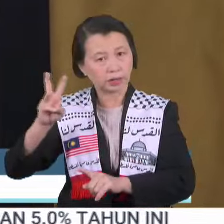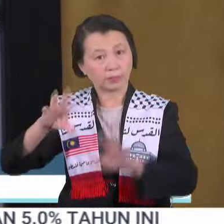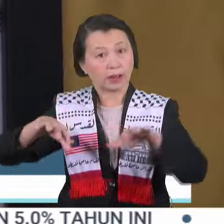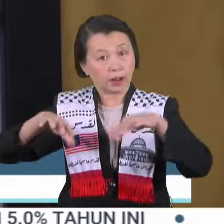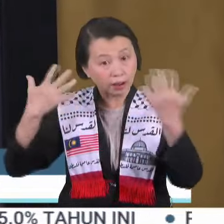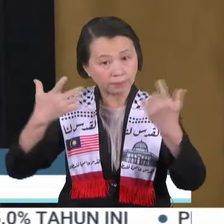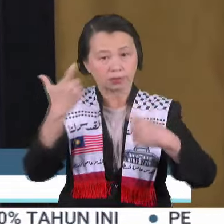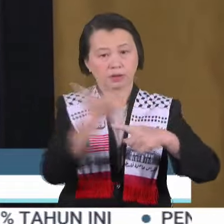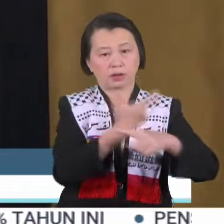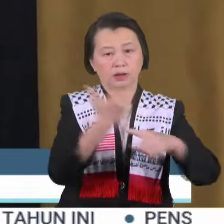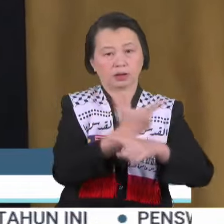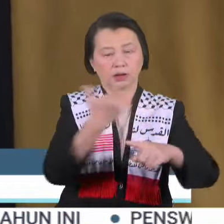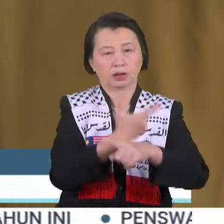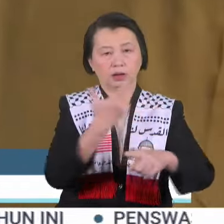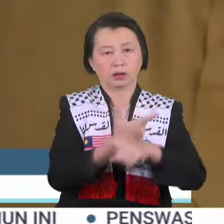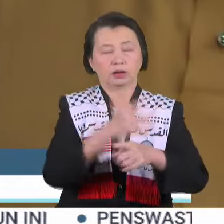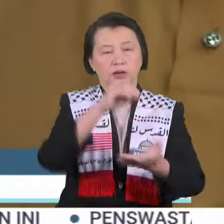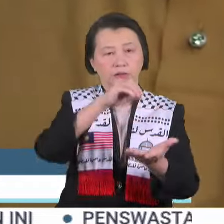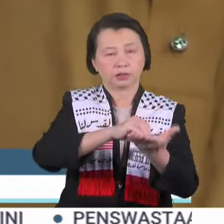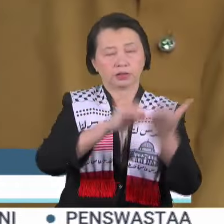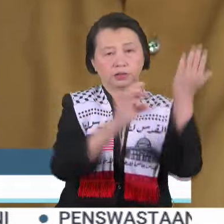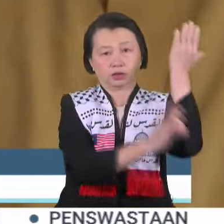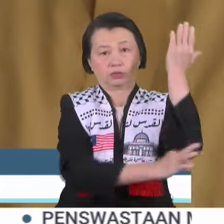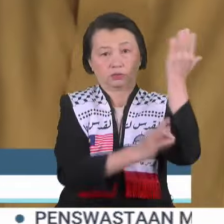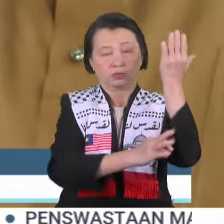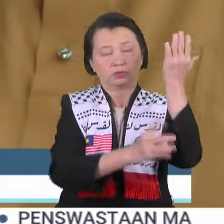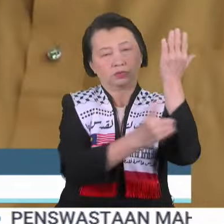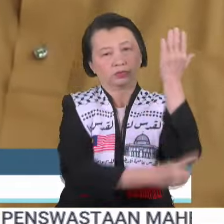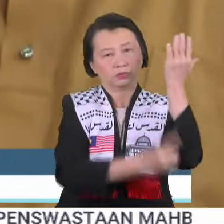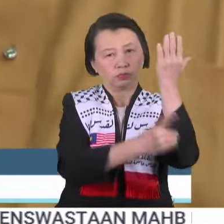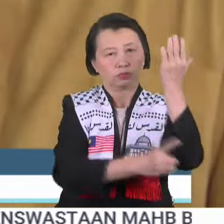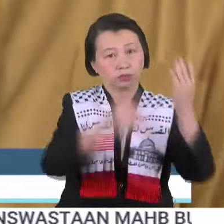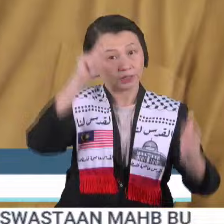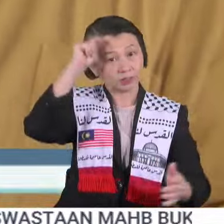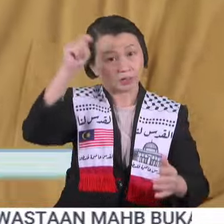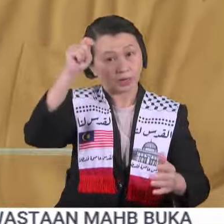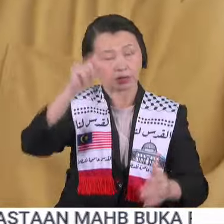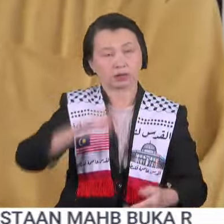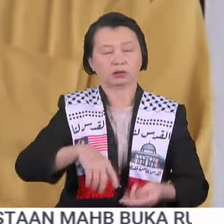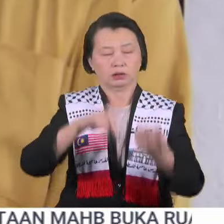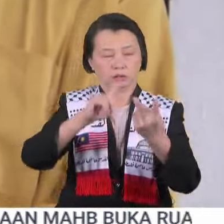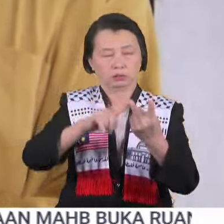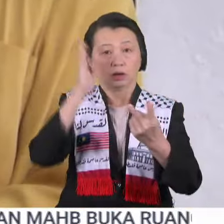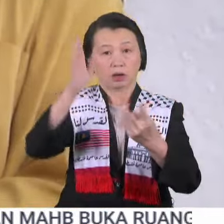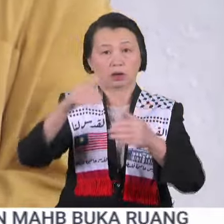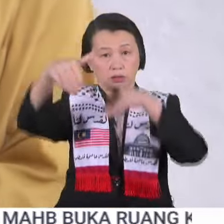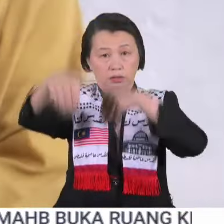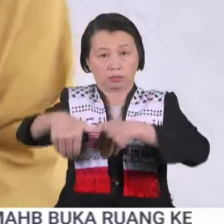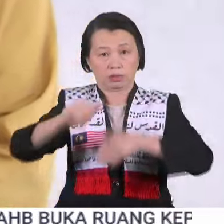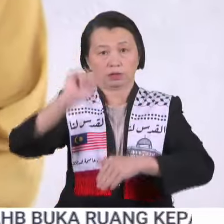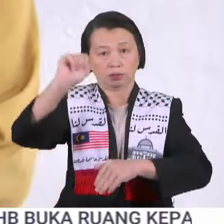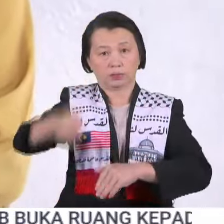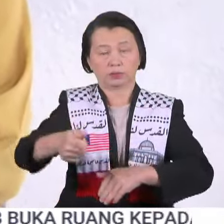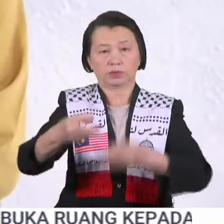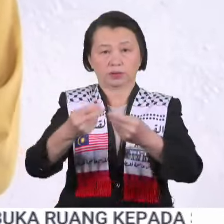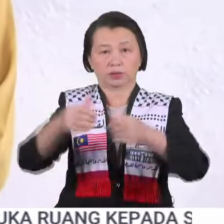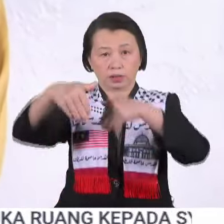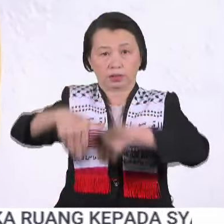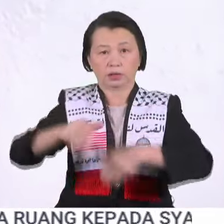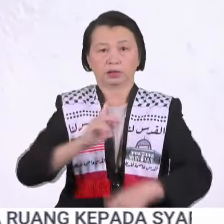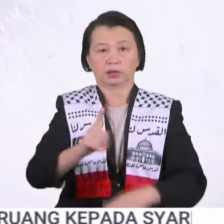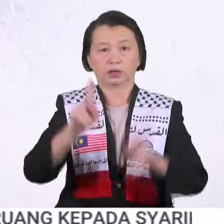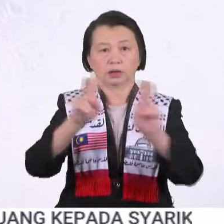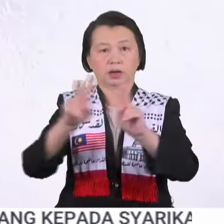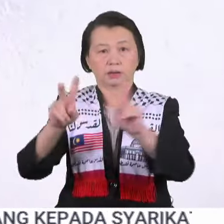tamat menjalani latihan rekrut di Dungun, Terengganu. Jenazah Allahyarham Ahmad Syafiq dijangka dikebumikan esok di Tanah Perkuburan